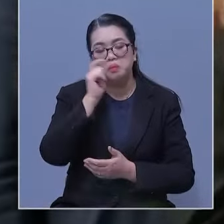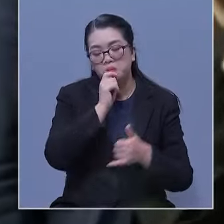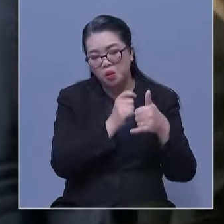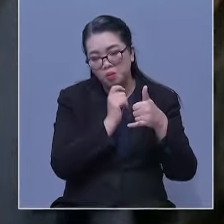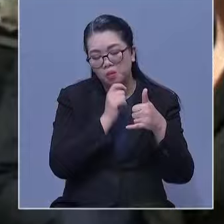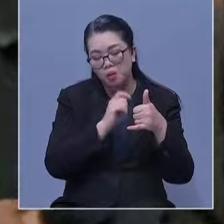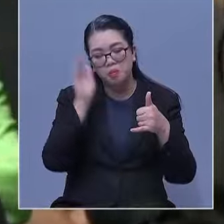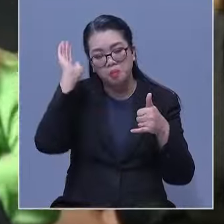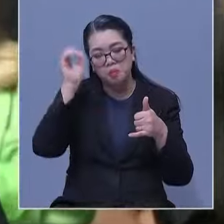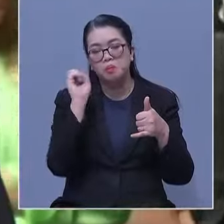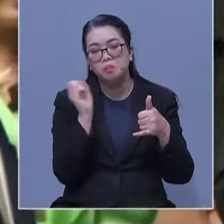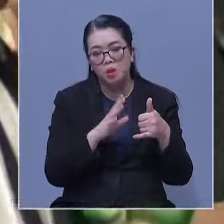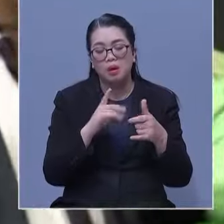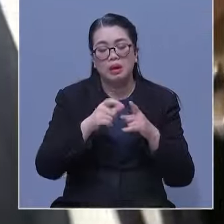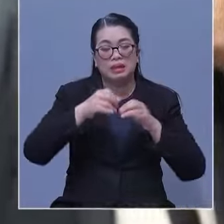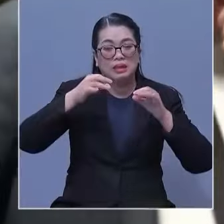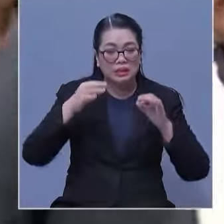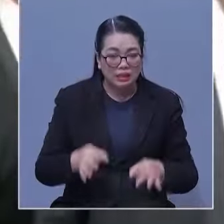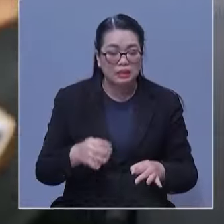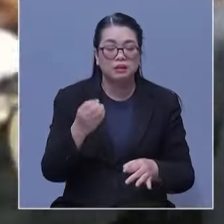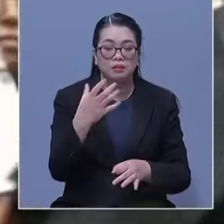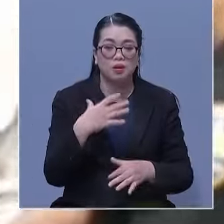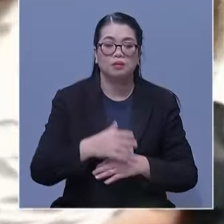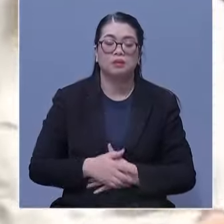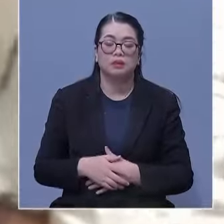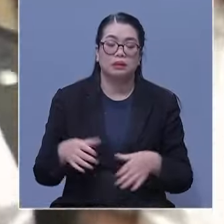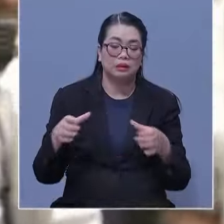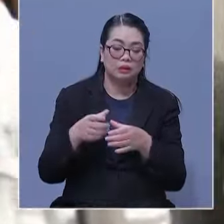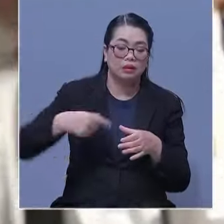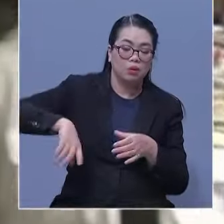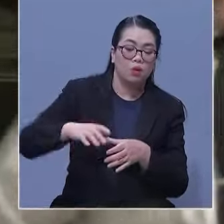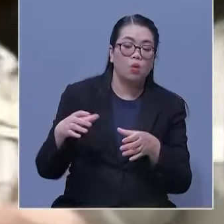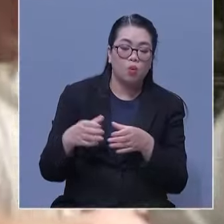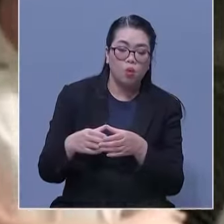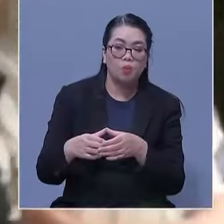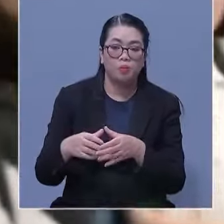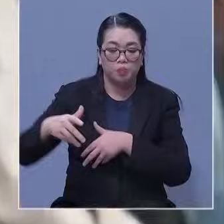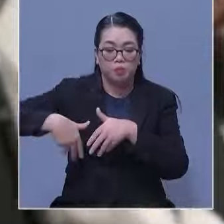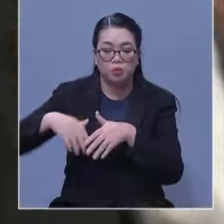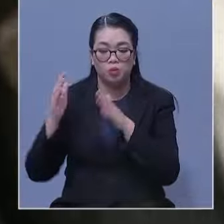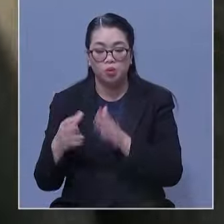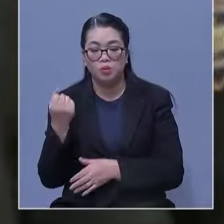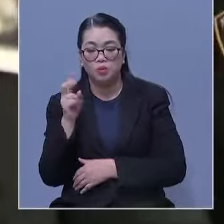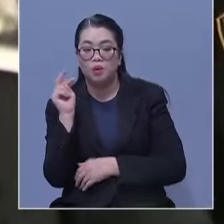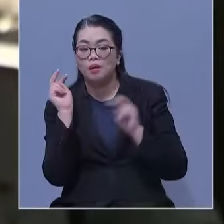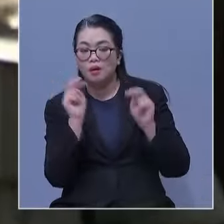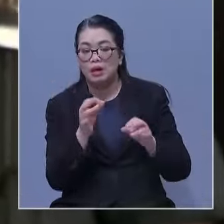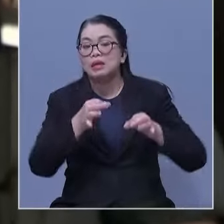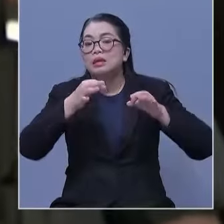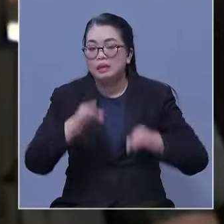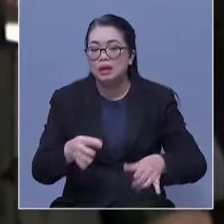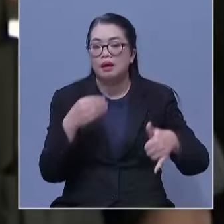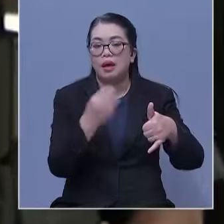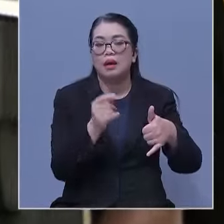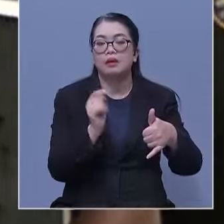ของทรัมป์นะคะหลังจากที่มีคำตัดสินออกมาซึ่งเมื่อวานนี้คณะลูกขุนนิวยอร์ก12คนมีมติเป็นเอกฉันท์น่ะตัดสิน